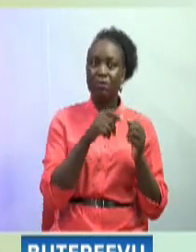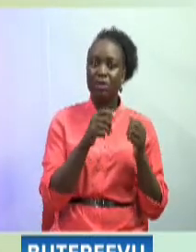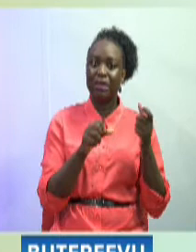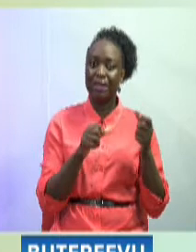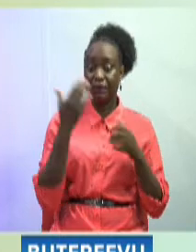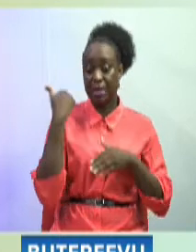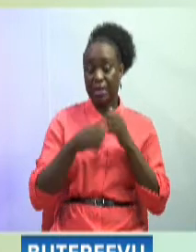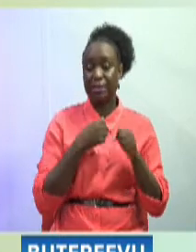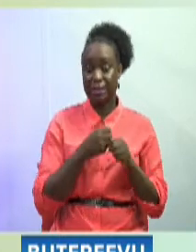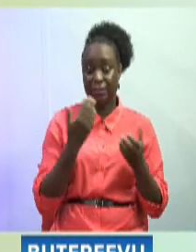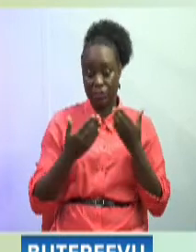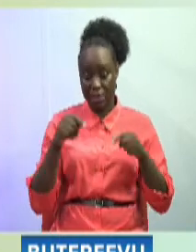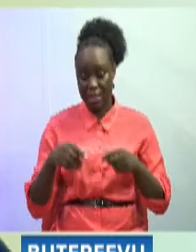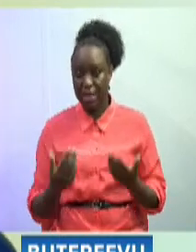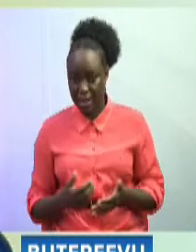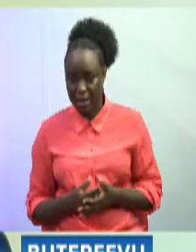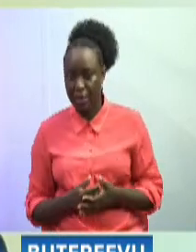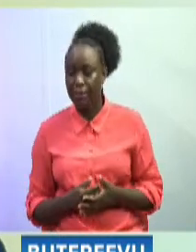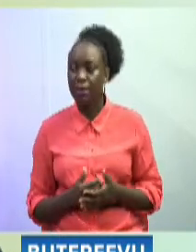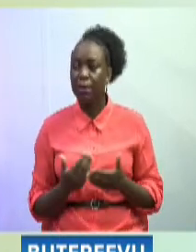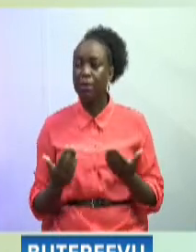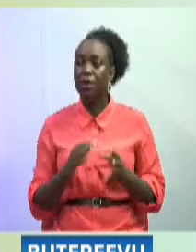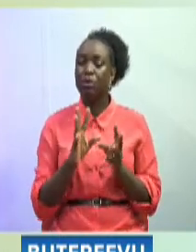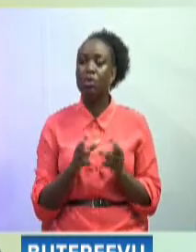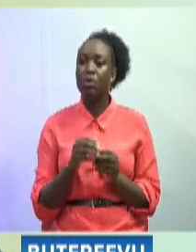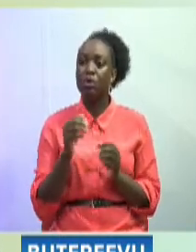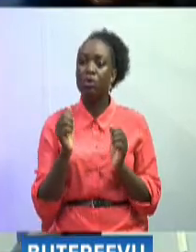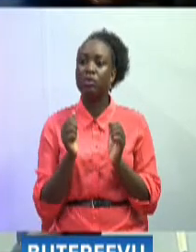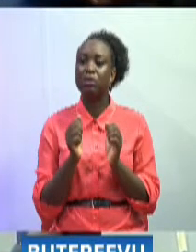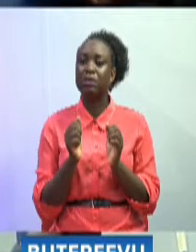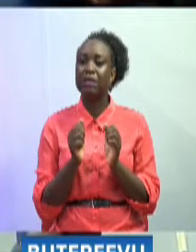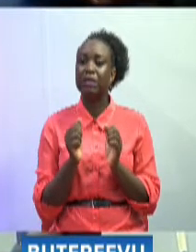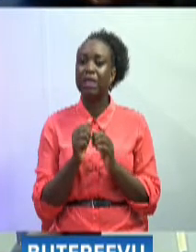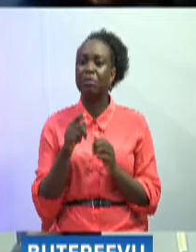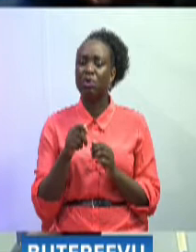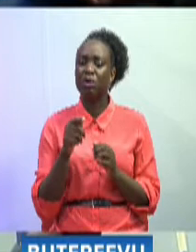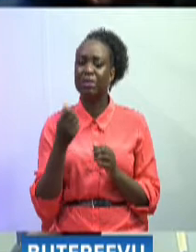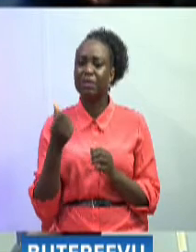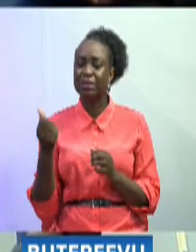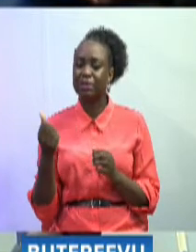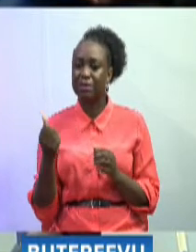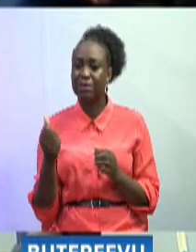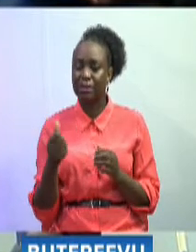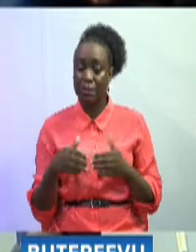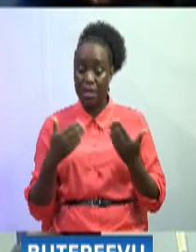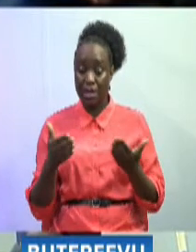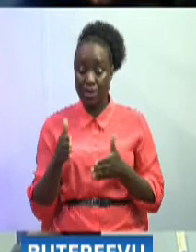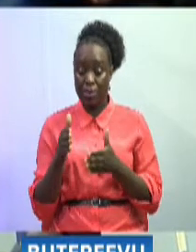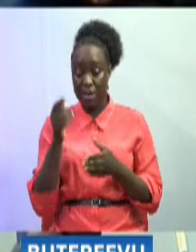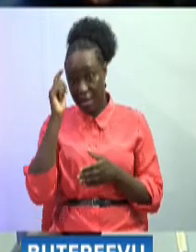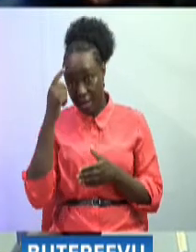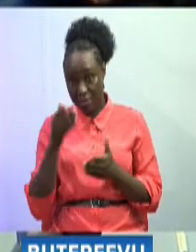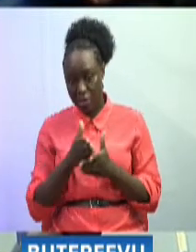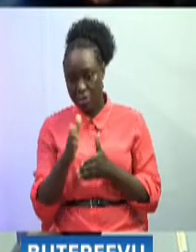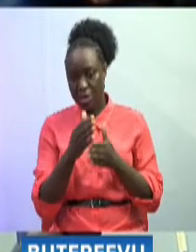last year, and therefore registering a growth of 10.66. Wola bila bino, government okuita ministry y'ebyensimbi erimu kubaga